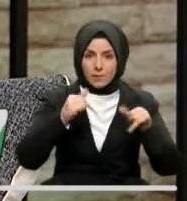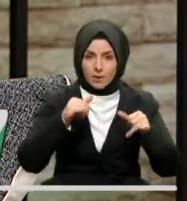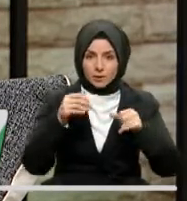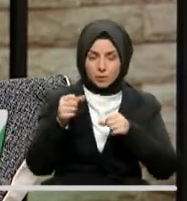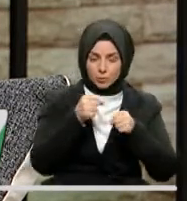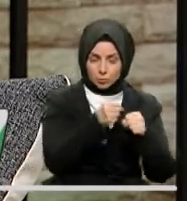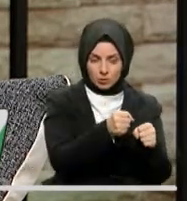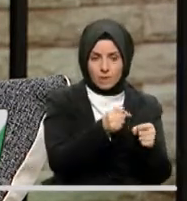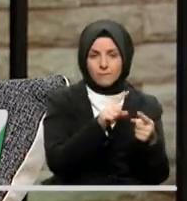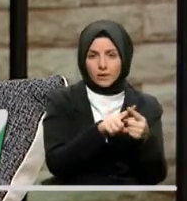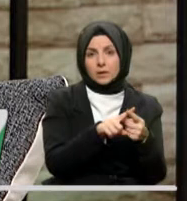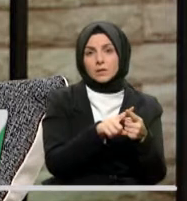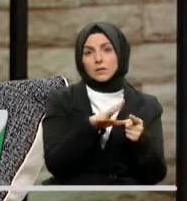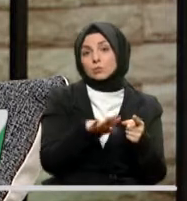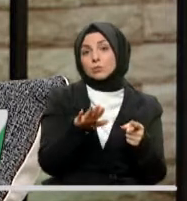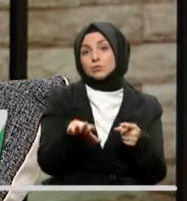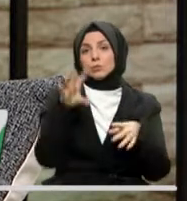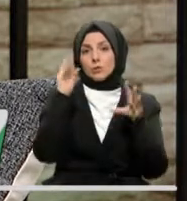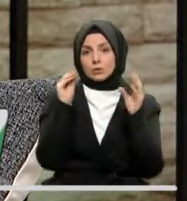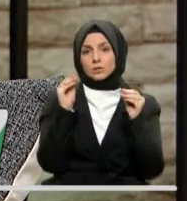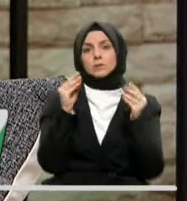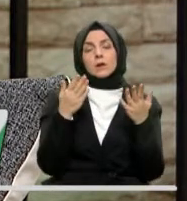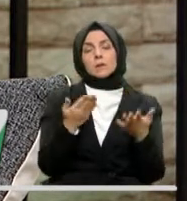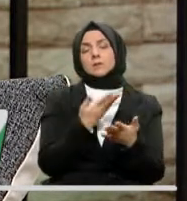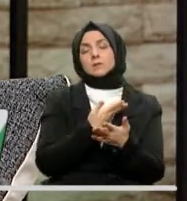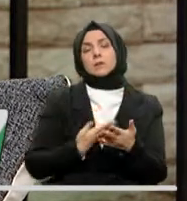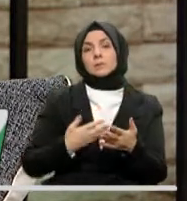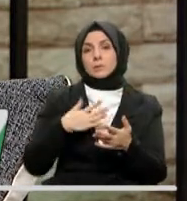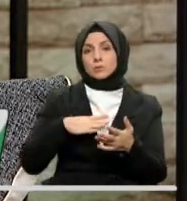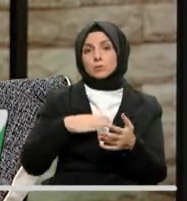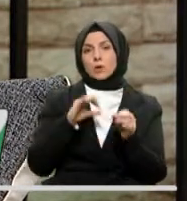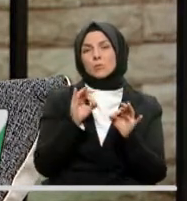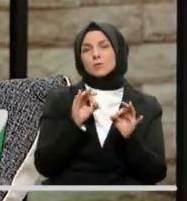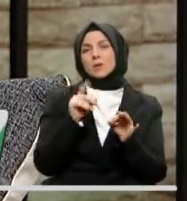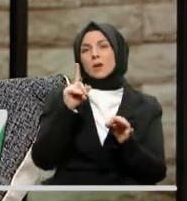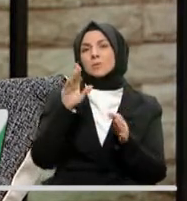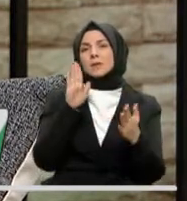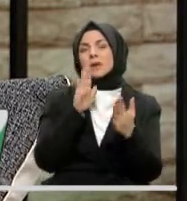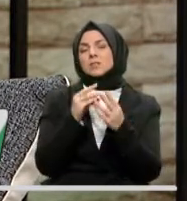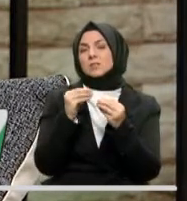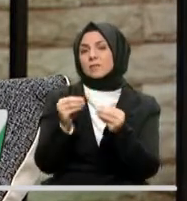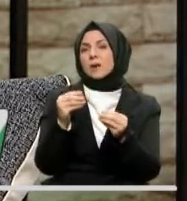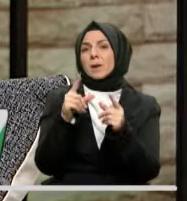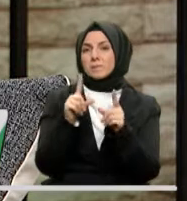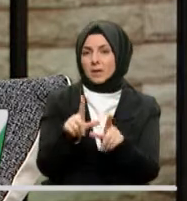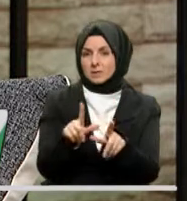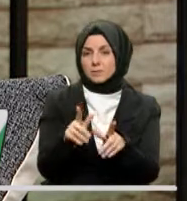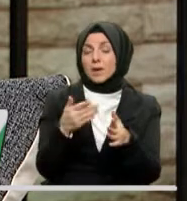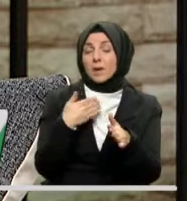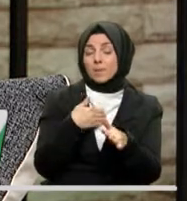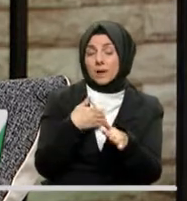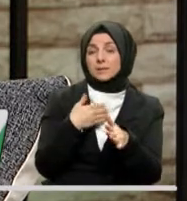istiyorsam istediğim şeyi elde etmek istiyorsan Muhakkak bir karşılık vermek zorundayım ben Karşılığı olmadan